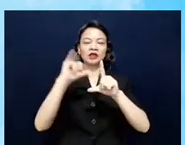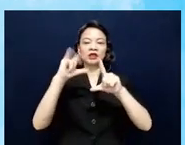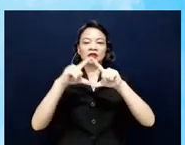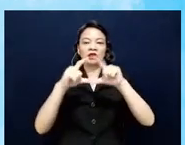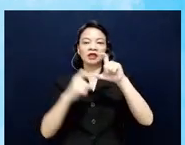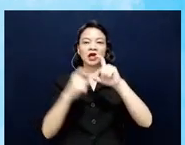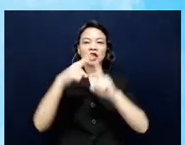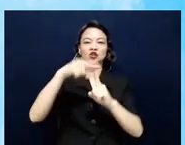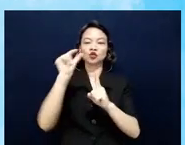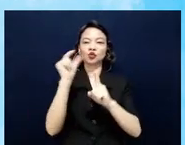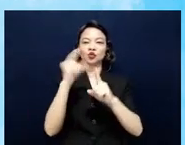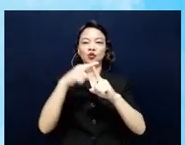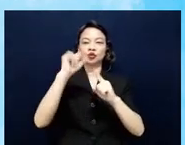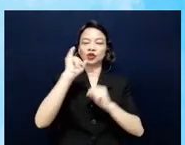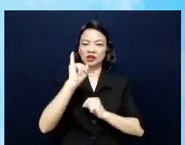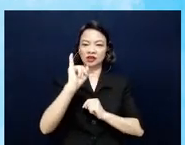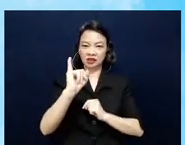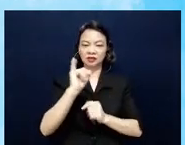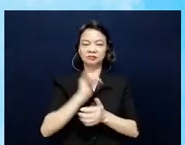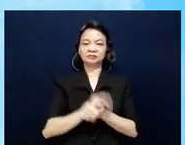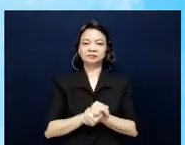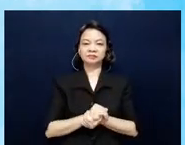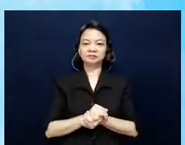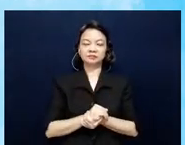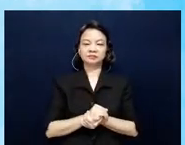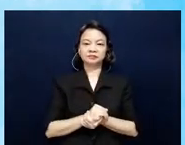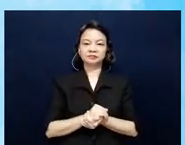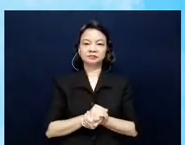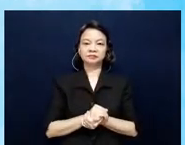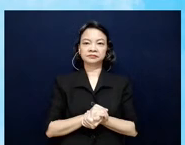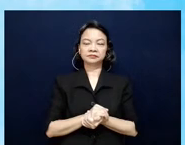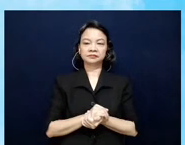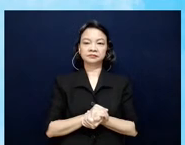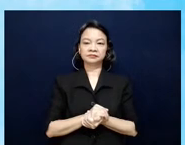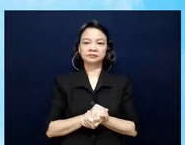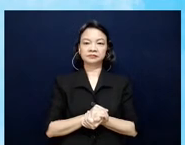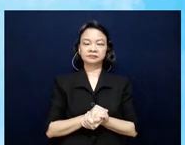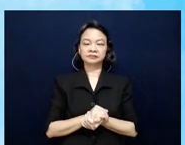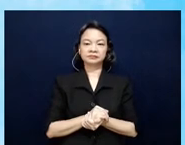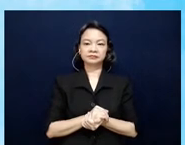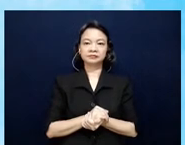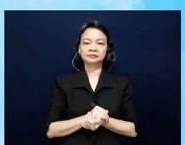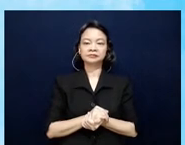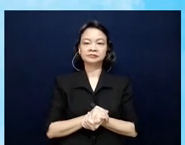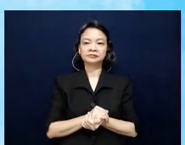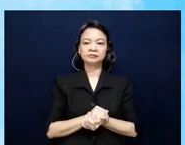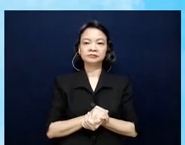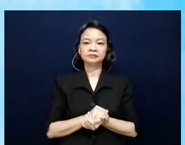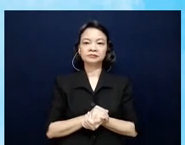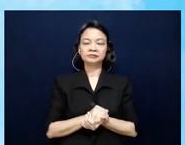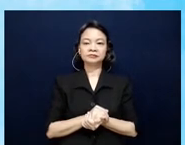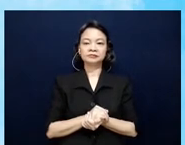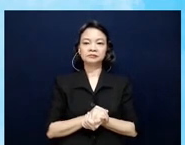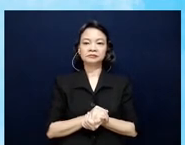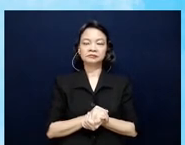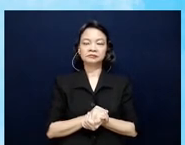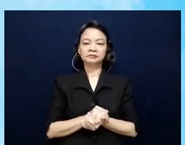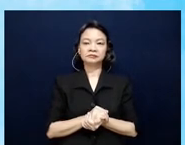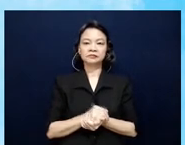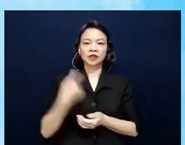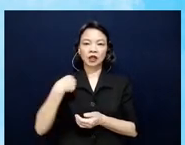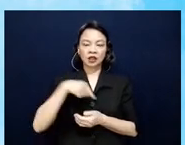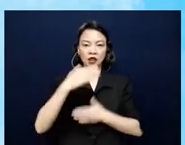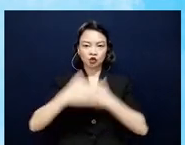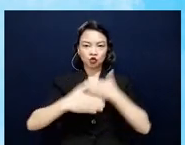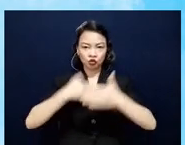Baik, kita masih menantikan beliau untuk bisa bergabung bersama kita di sini. Kita akan lanjutkan terlebih dahulu karena memang